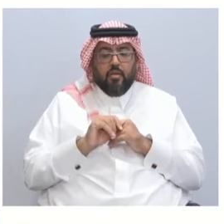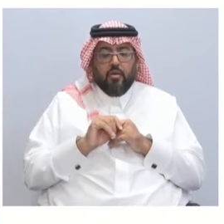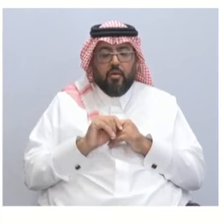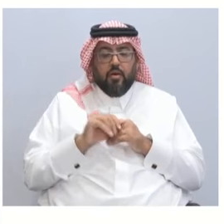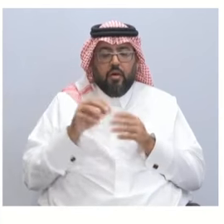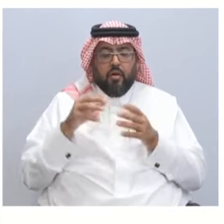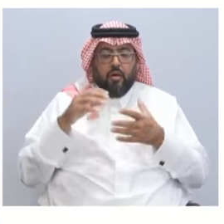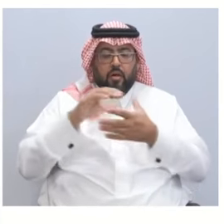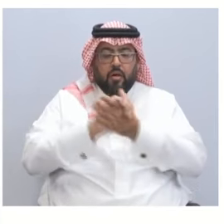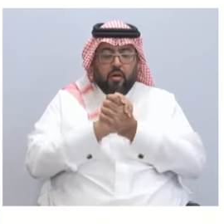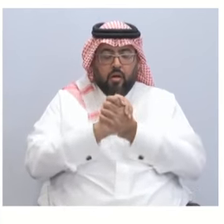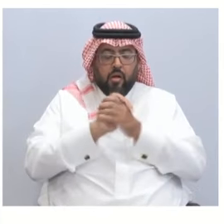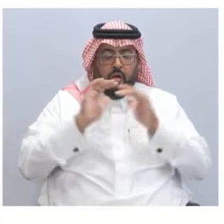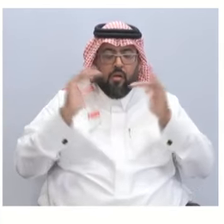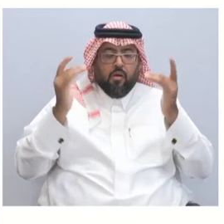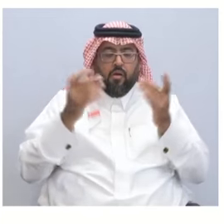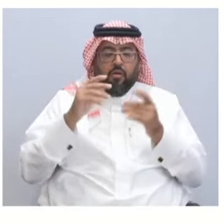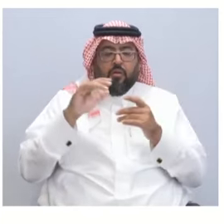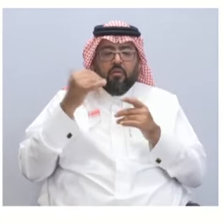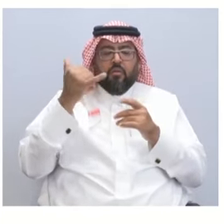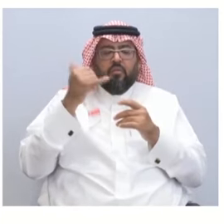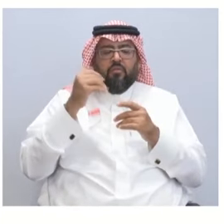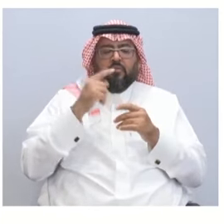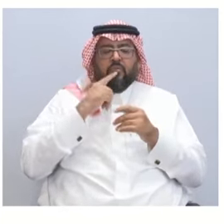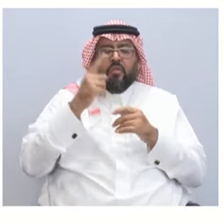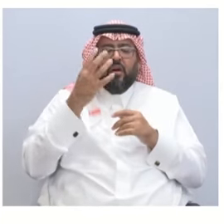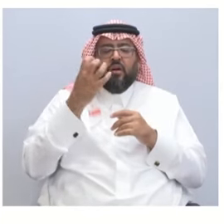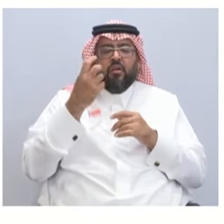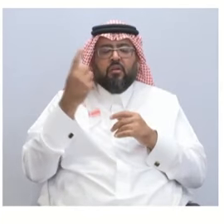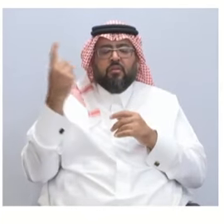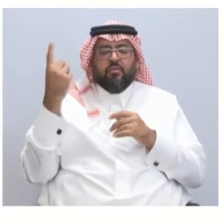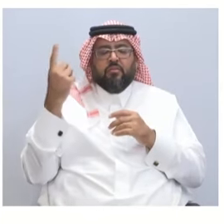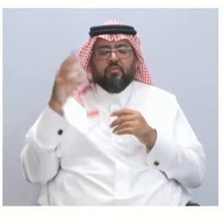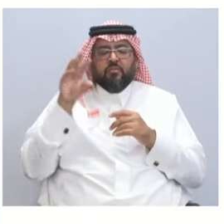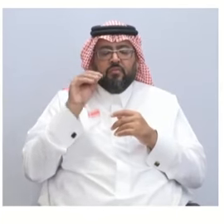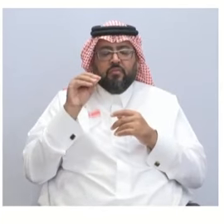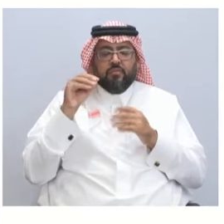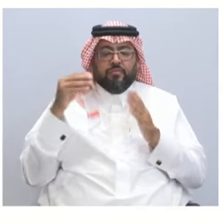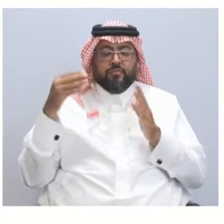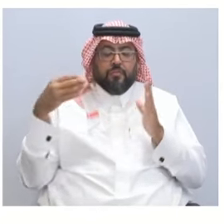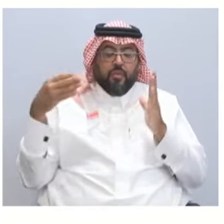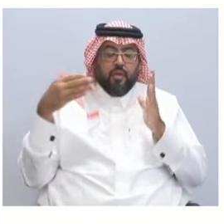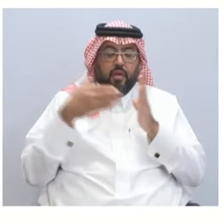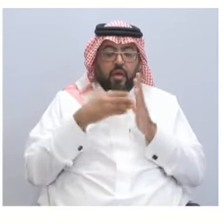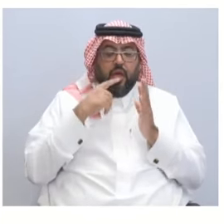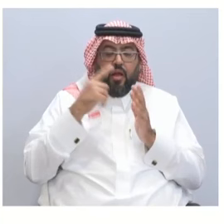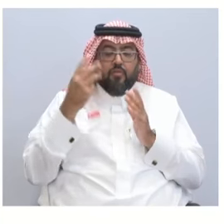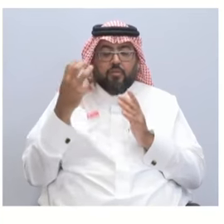التعاون لدول الخليج العربيه عام 1401 هجري عام